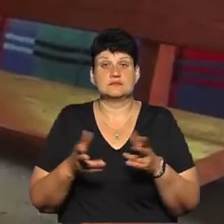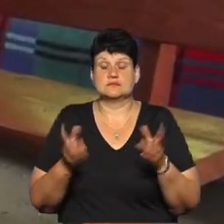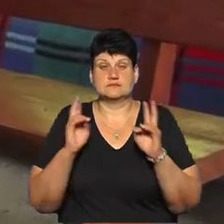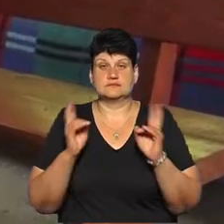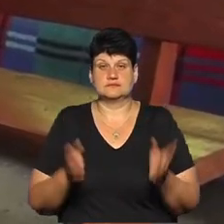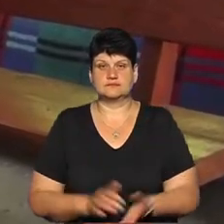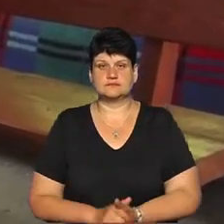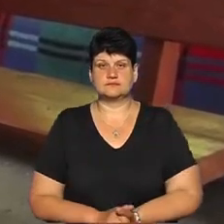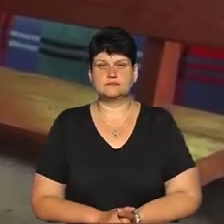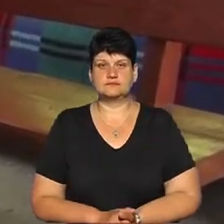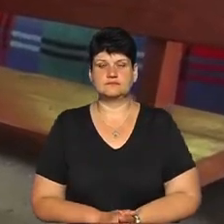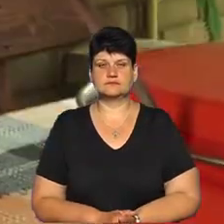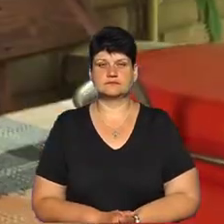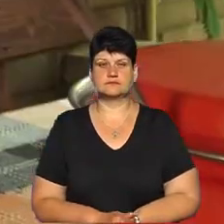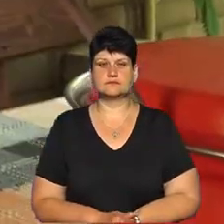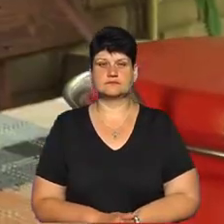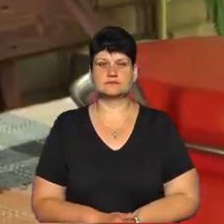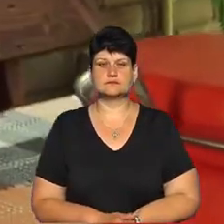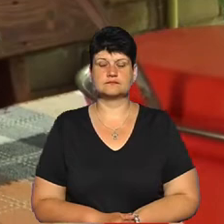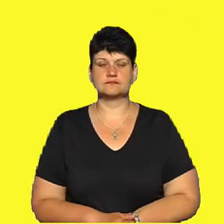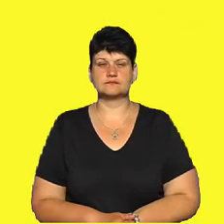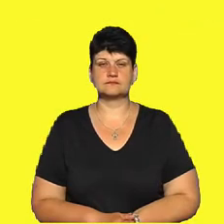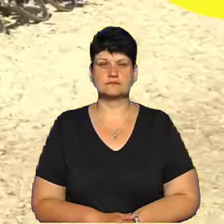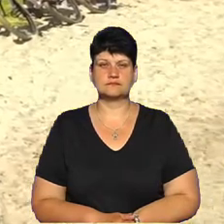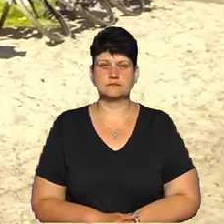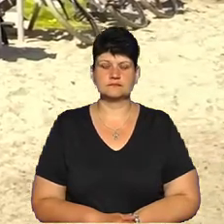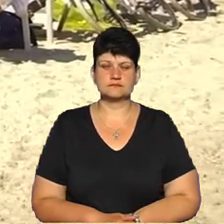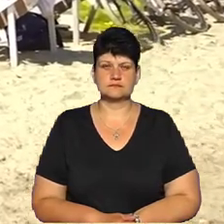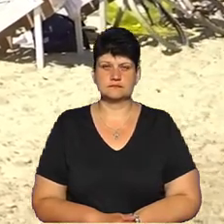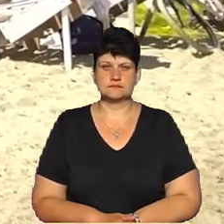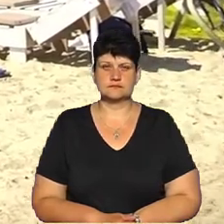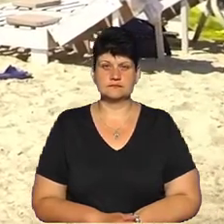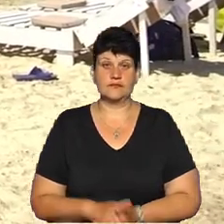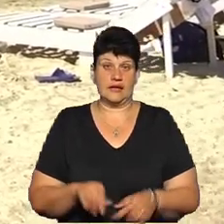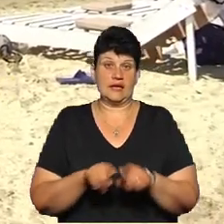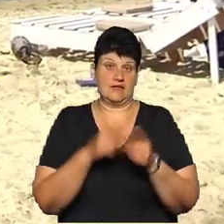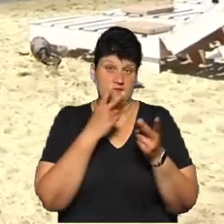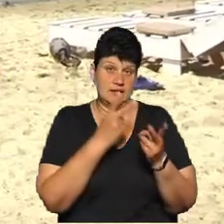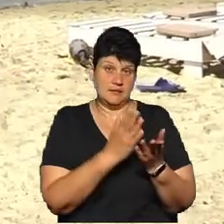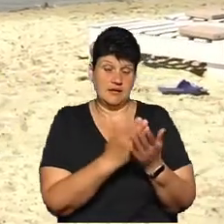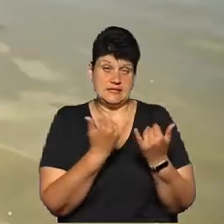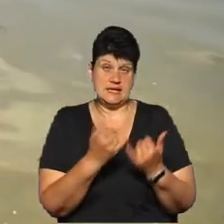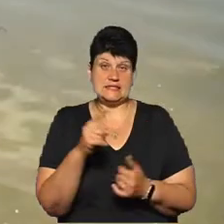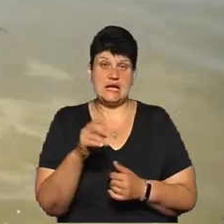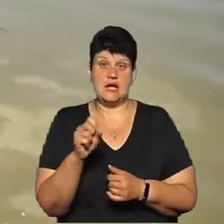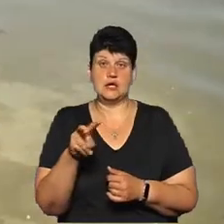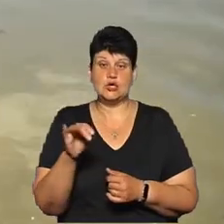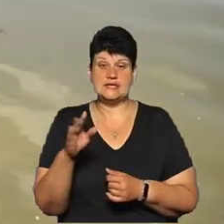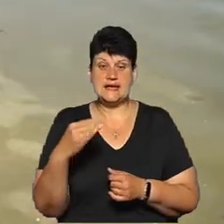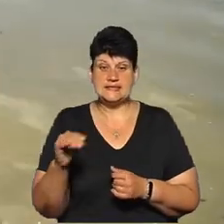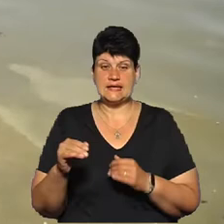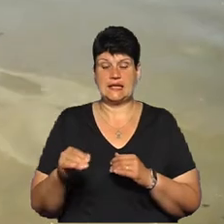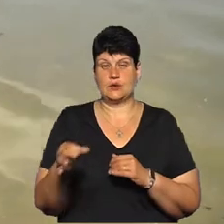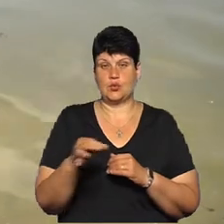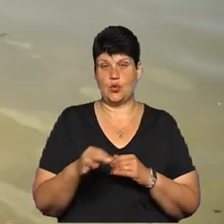Струз, Андрій Рабада. Новини на Суспільному. Тернопільщина. Такий вигляд зараз має Залозецький став. Пляж тут облаштовують своїми